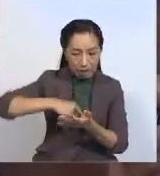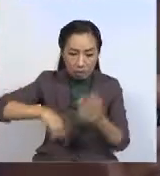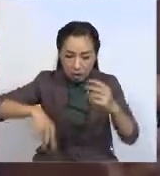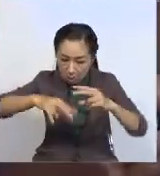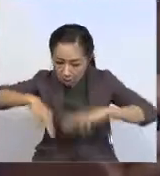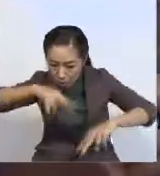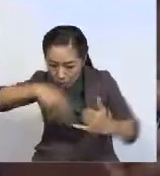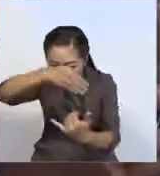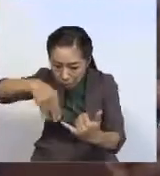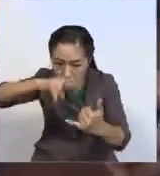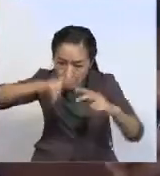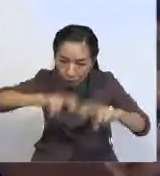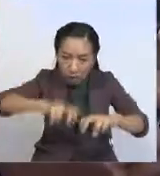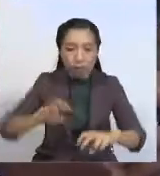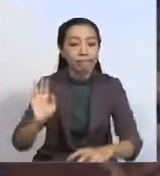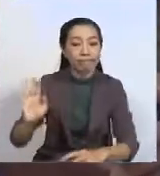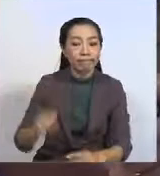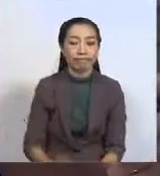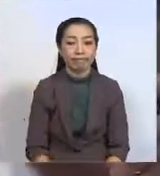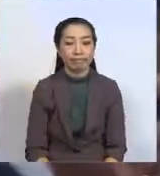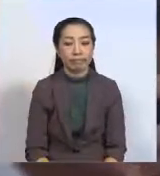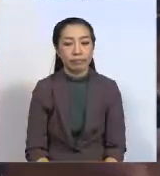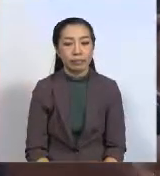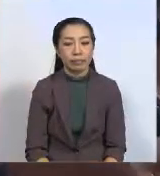การแล้วก็ชันสูตรกันนะครับ